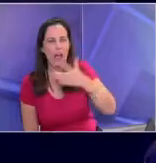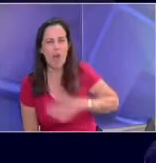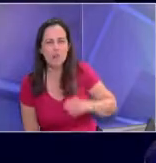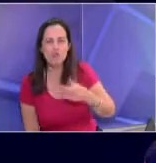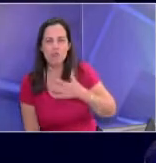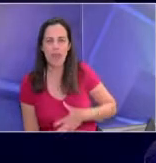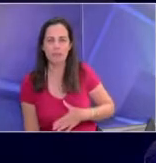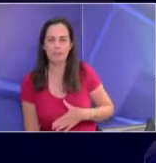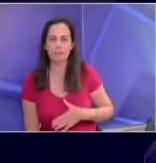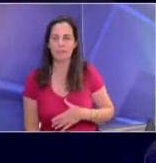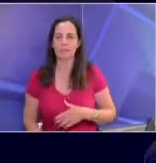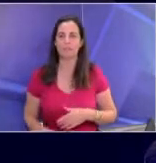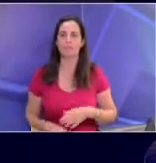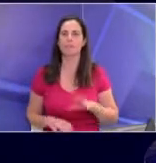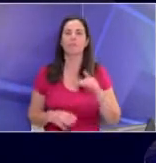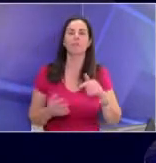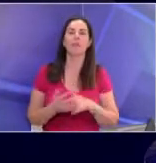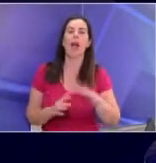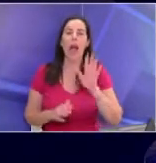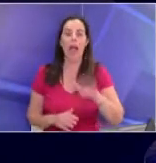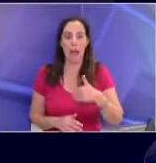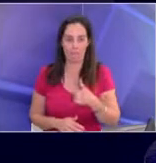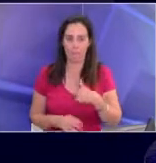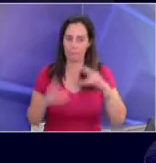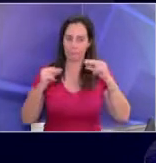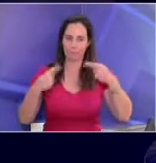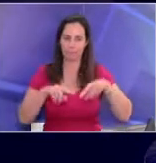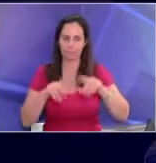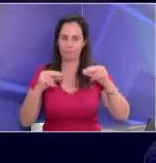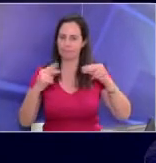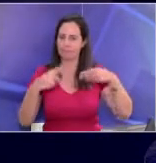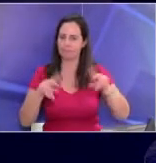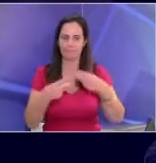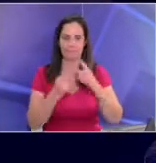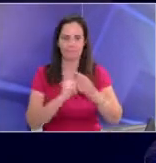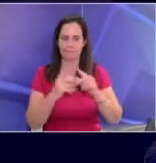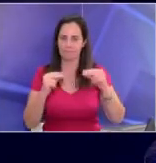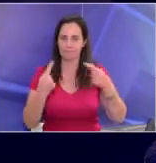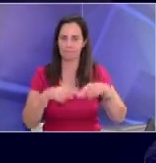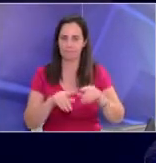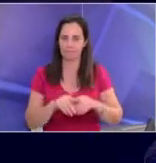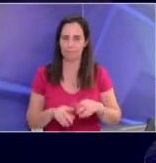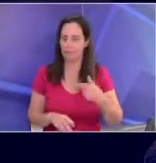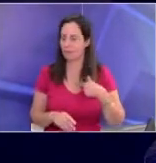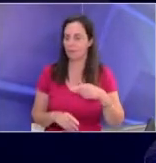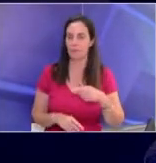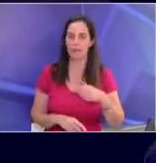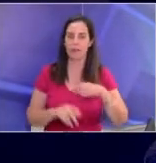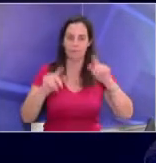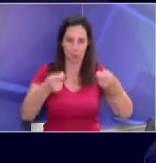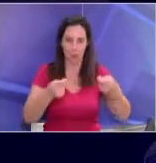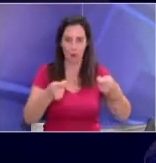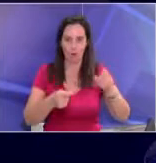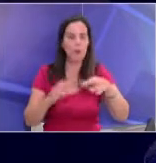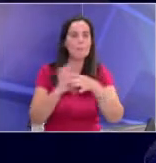למה... אז אני אגיד בן אדם, דרור, בן אדם שלא נוהג איתי בענייניות, אני לא חושב שהוא ענייני. לא חושב, מצטער. לא תשכנע אותי. אני סוגר את האייטם,